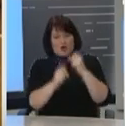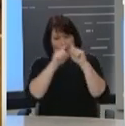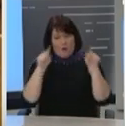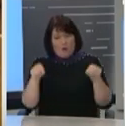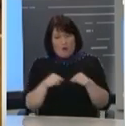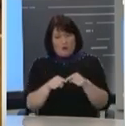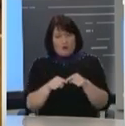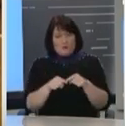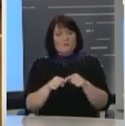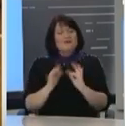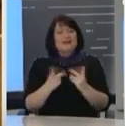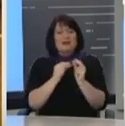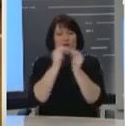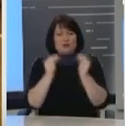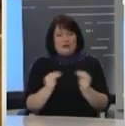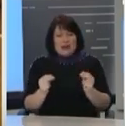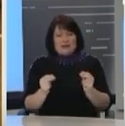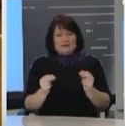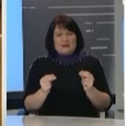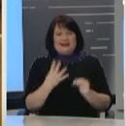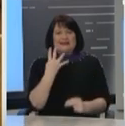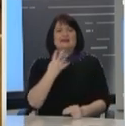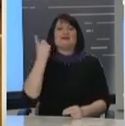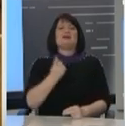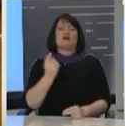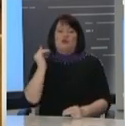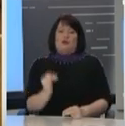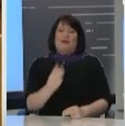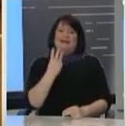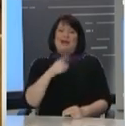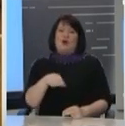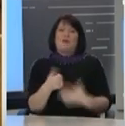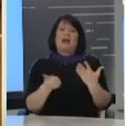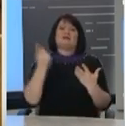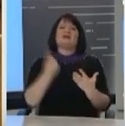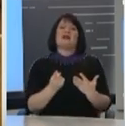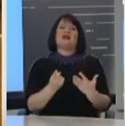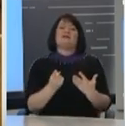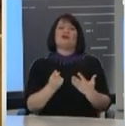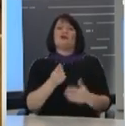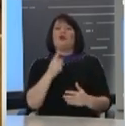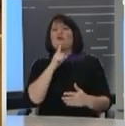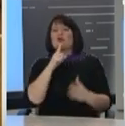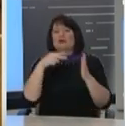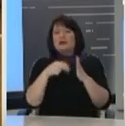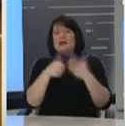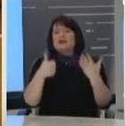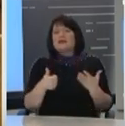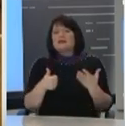βρίσκονται πολύ πιο κάτω από το 4%, φτάσαν στο 3,6%, δηλαδή σε επίπεδα 2006,